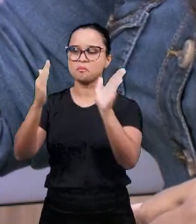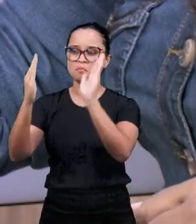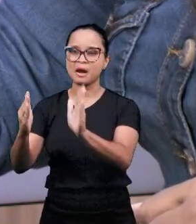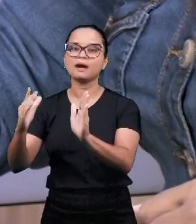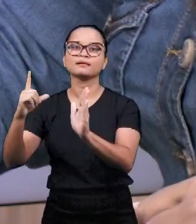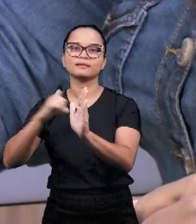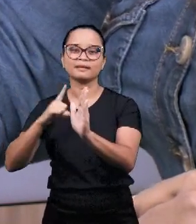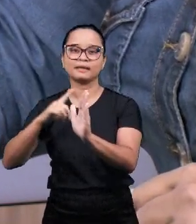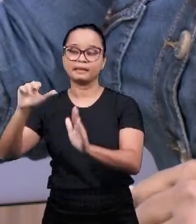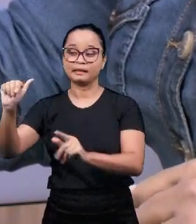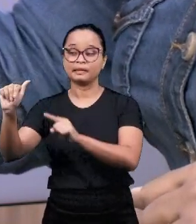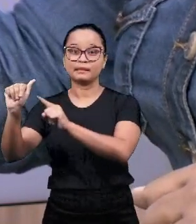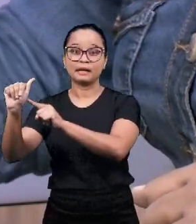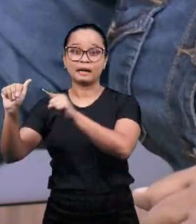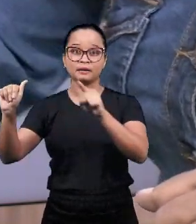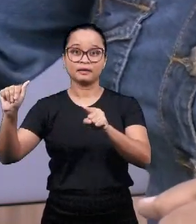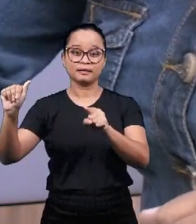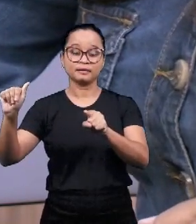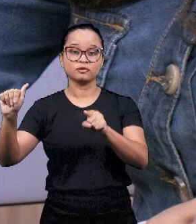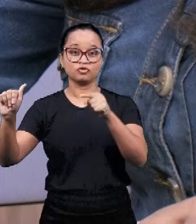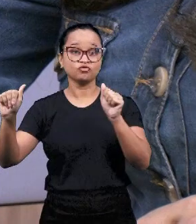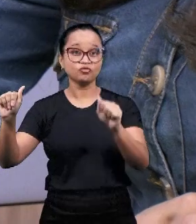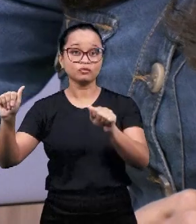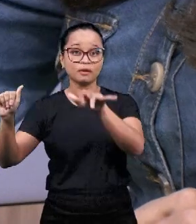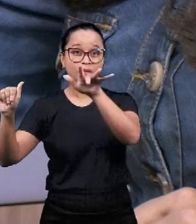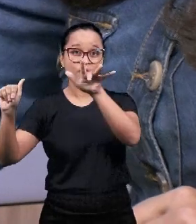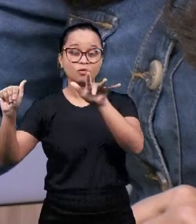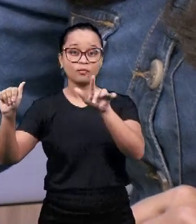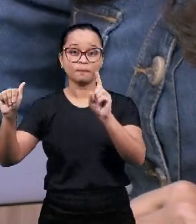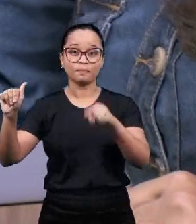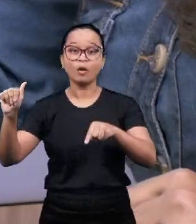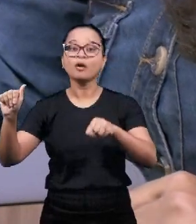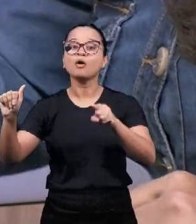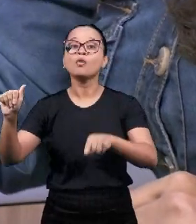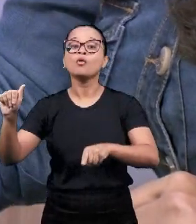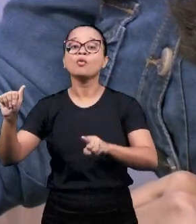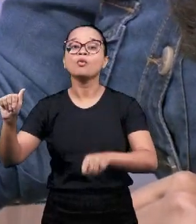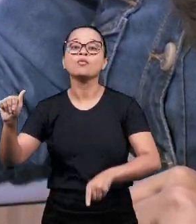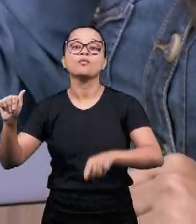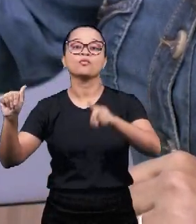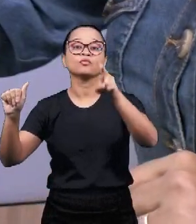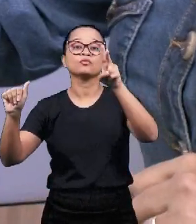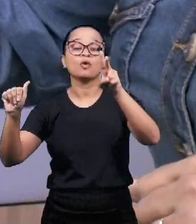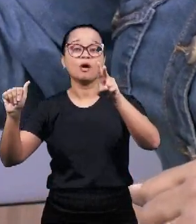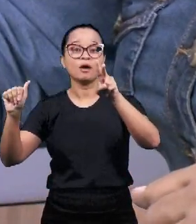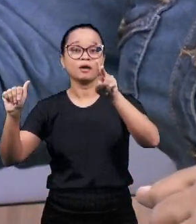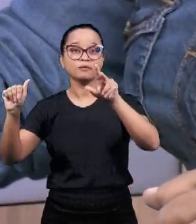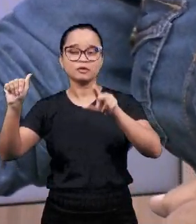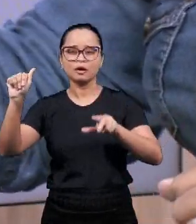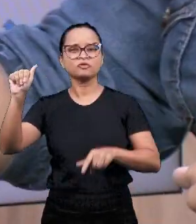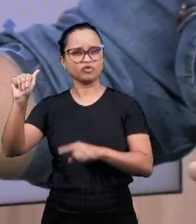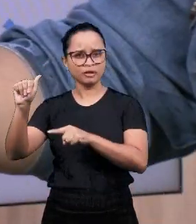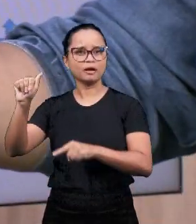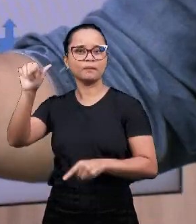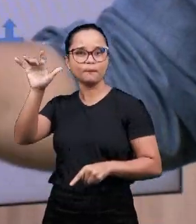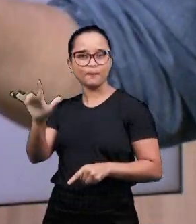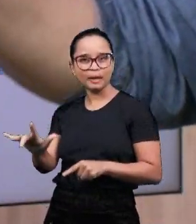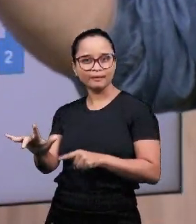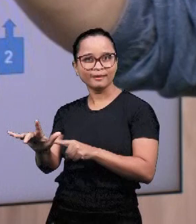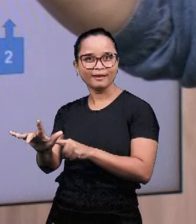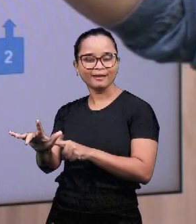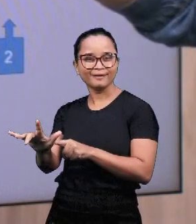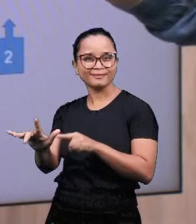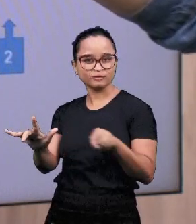La majeur avec la note La. Donc on va faire 1, 2, Mi, La. Donc ça va